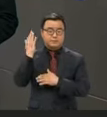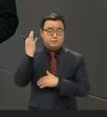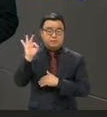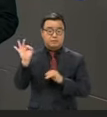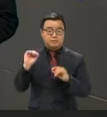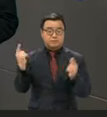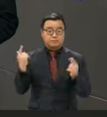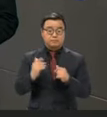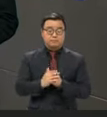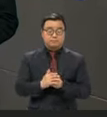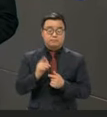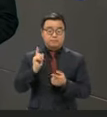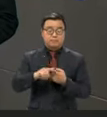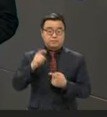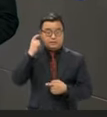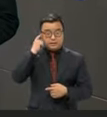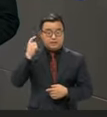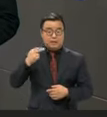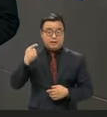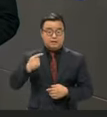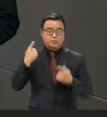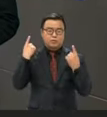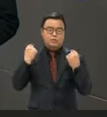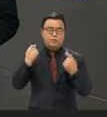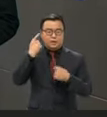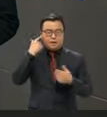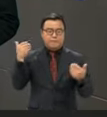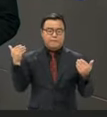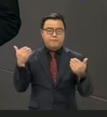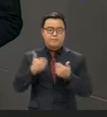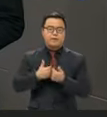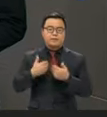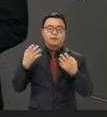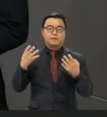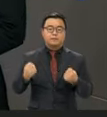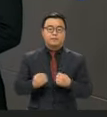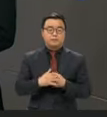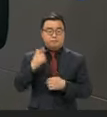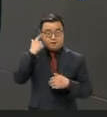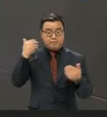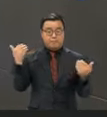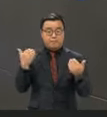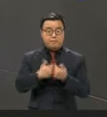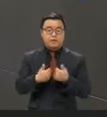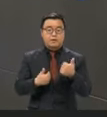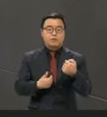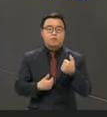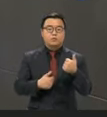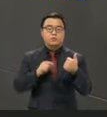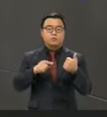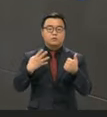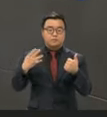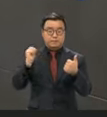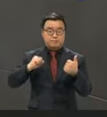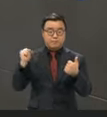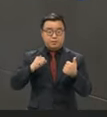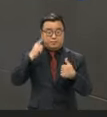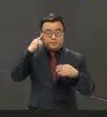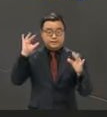못했는데요. 이걸 감안하더라도 여전히 반대 의견이 더 많습니다. 반대가 55.4%로